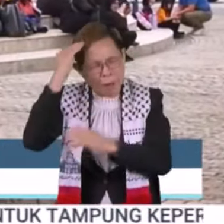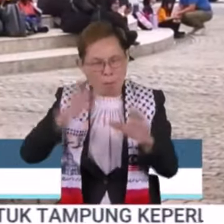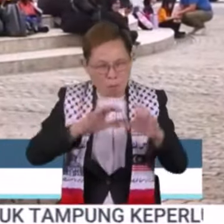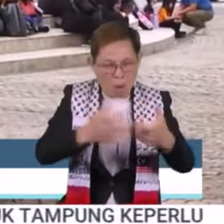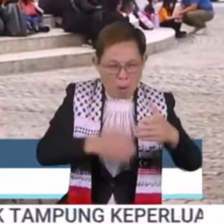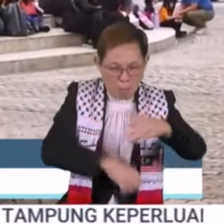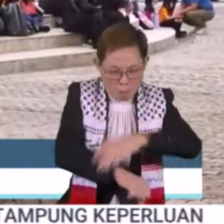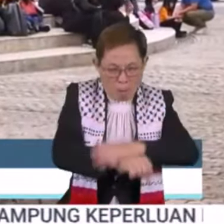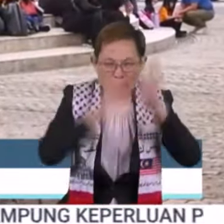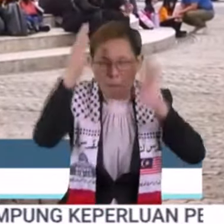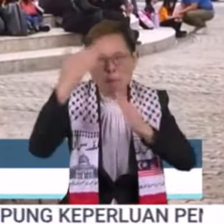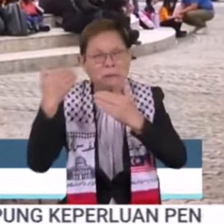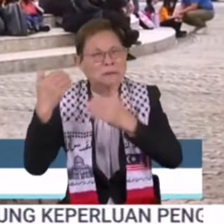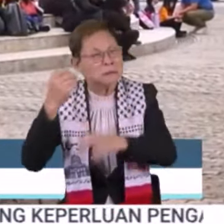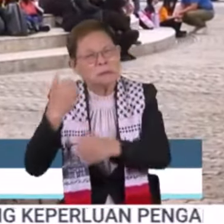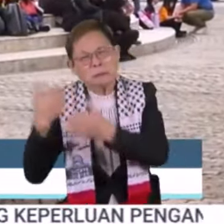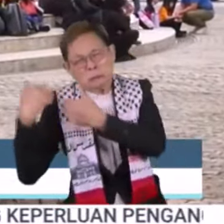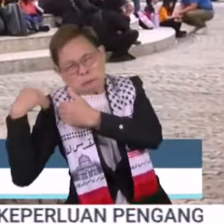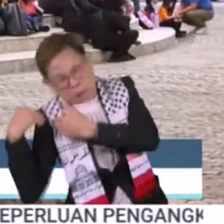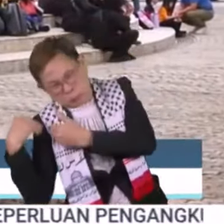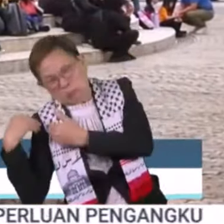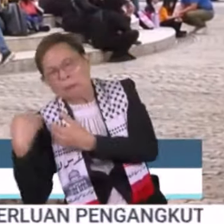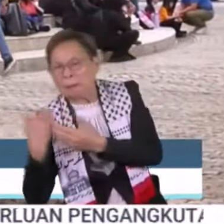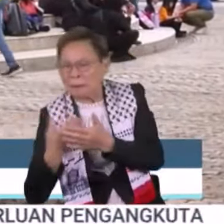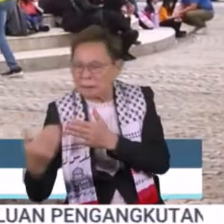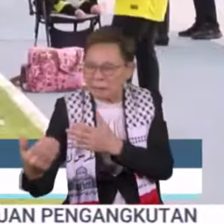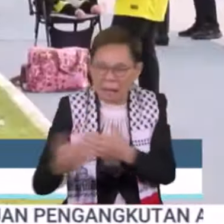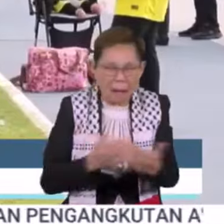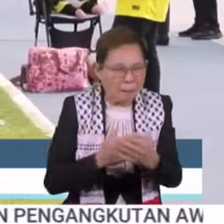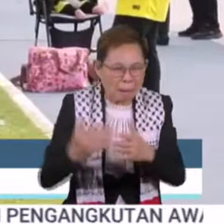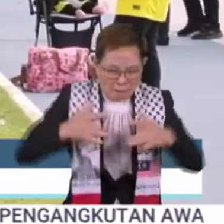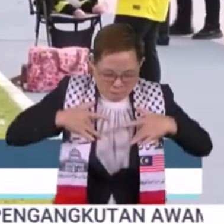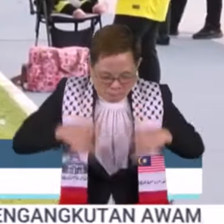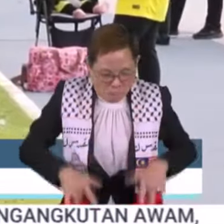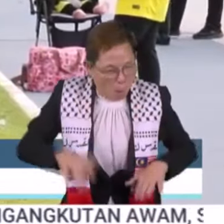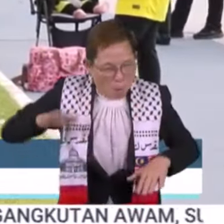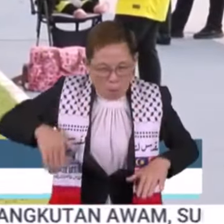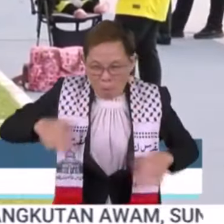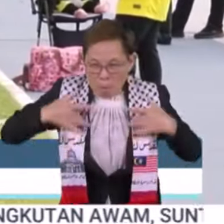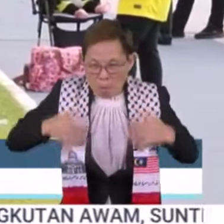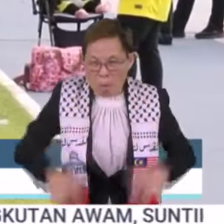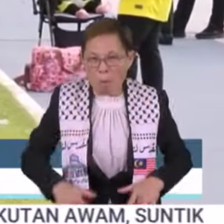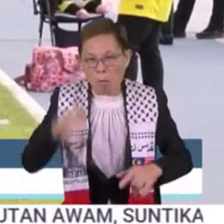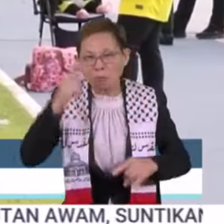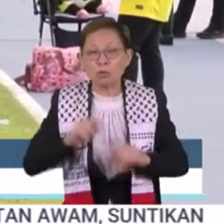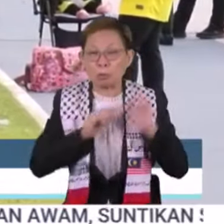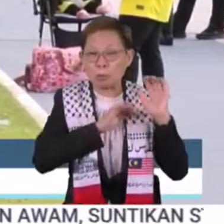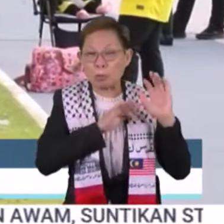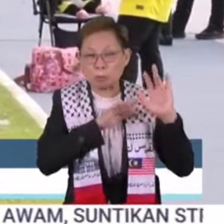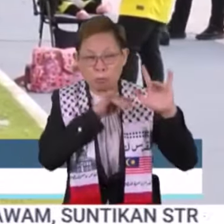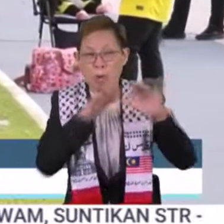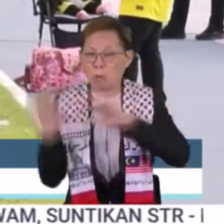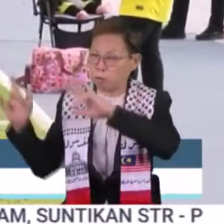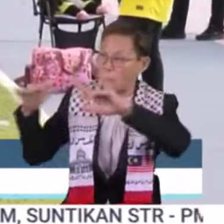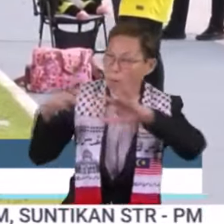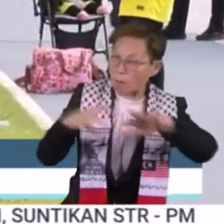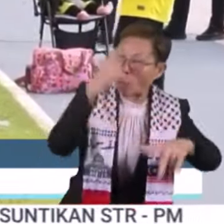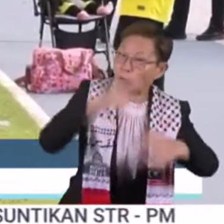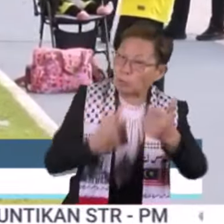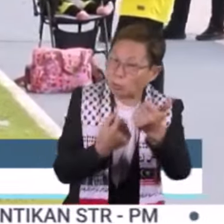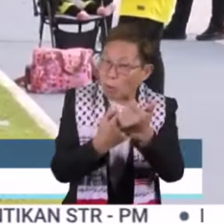negara berdepan tugas getir, namun mereka masih belum berputus asa untuk turun memberikan sokongan. Selain